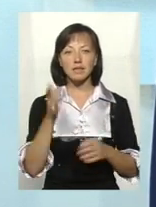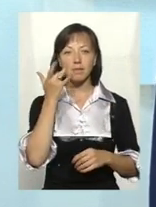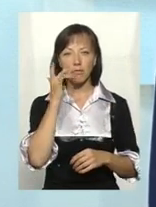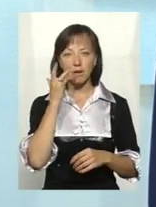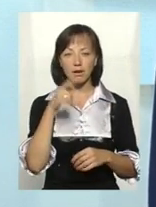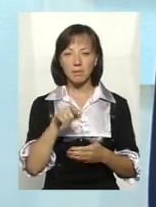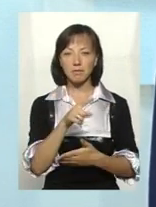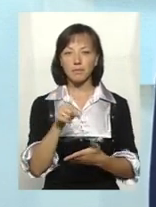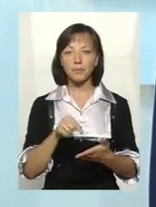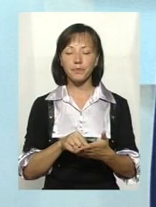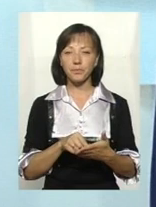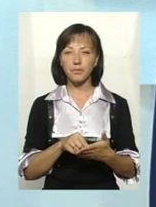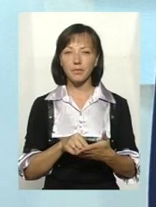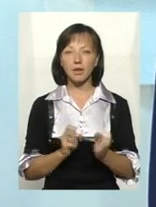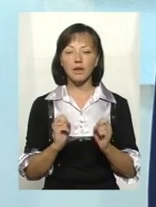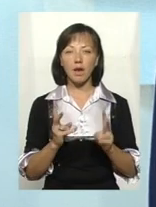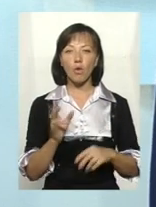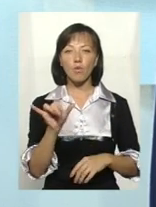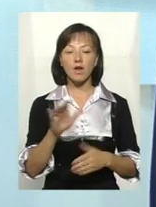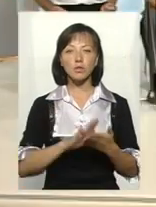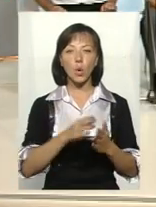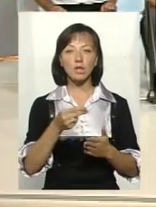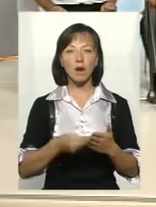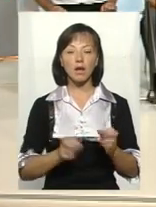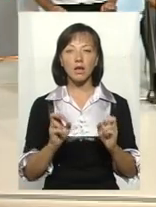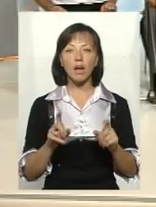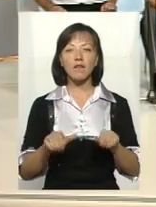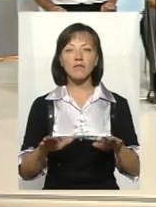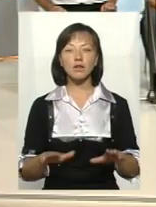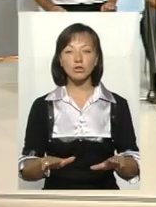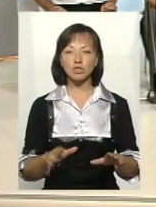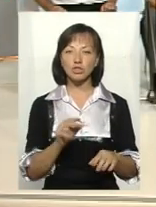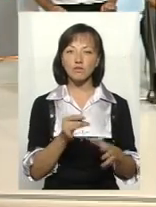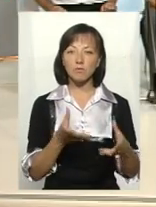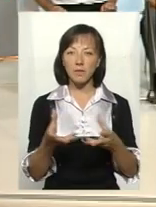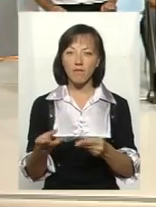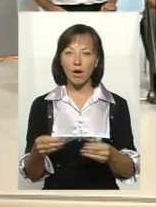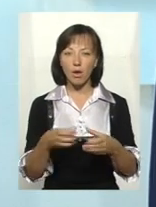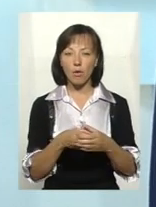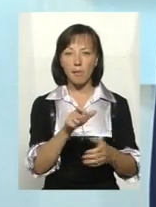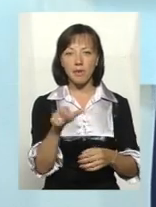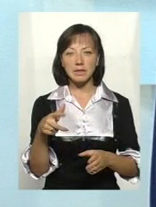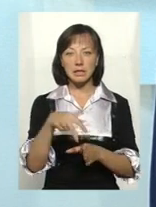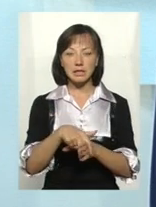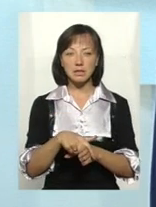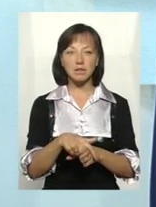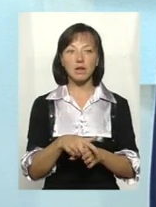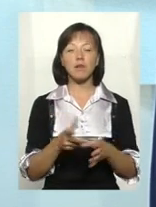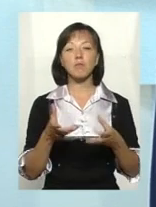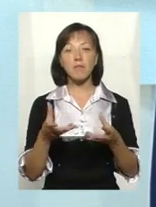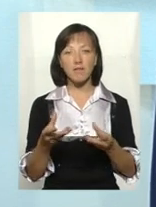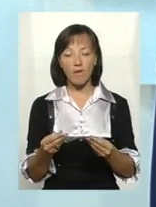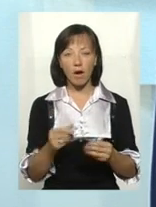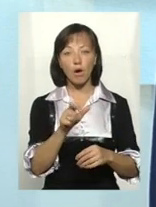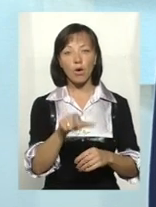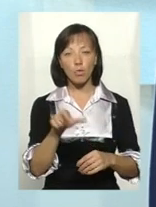Я задала йому питання, як у вас з контрактами, як вирішується громада, чи впливає громада, чи тисне. Він каже, впливає